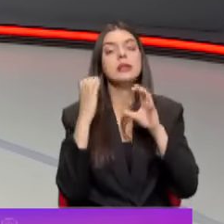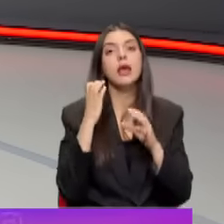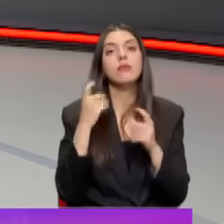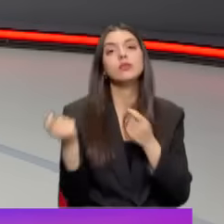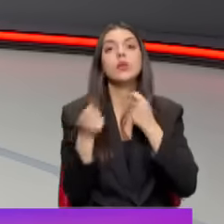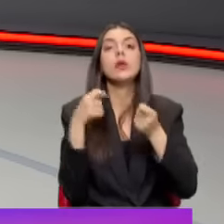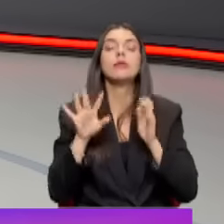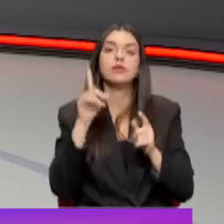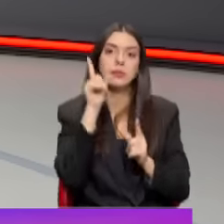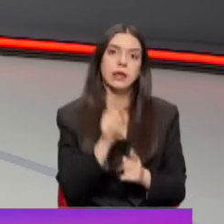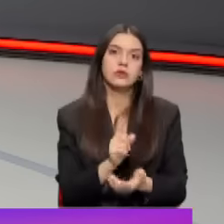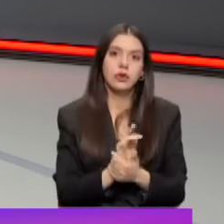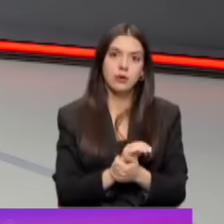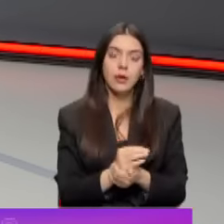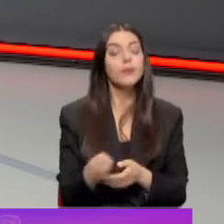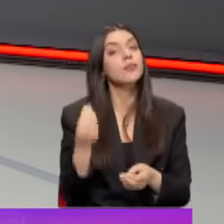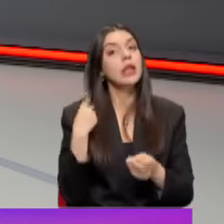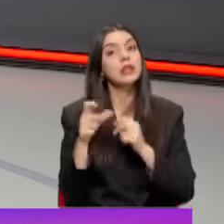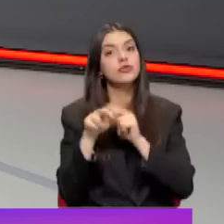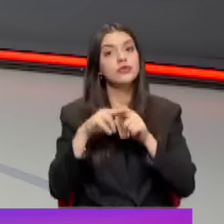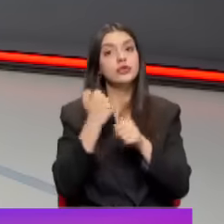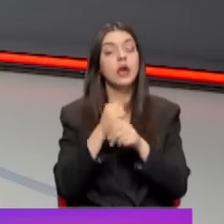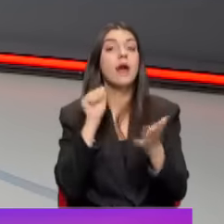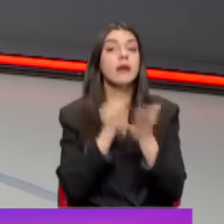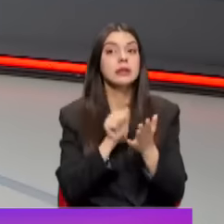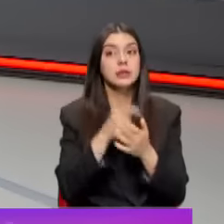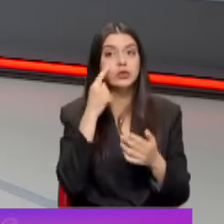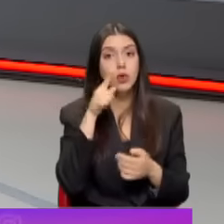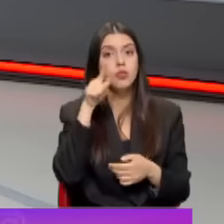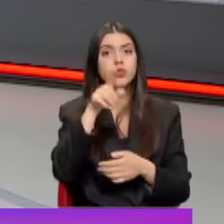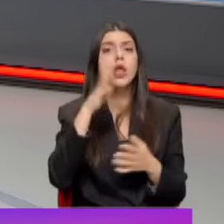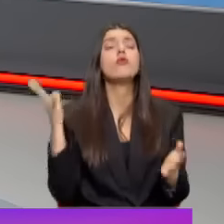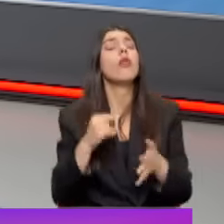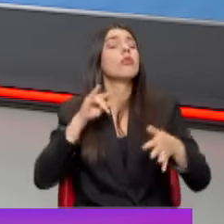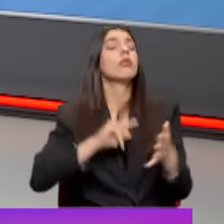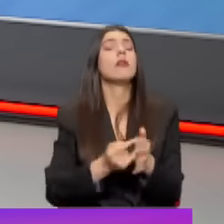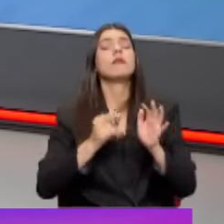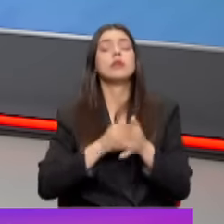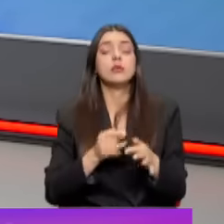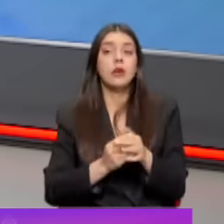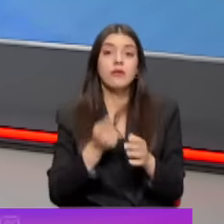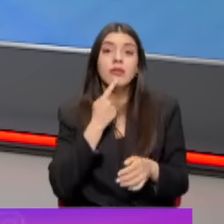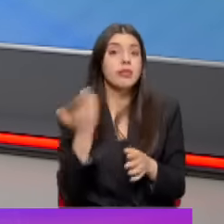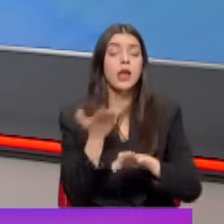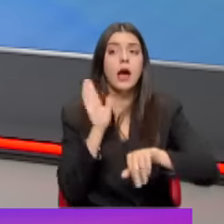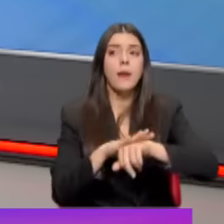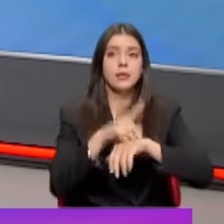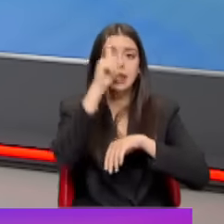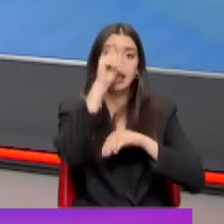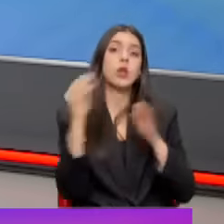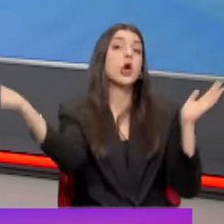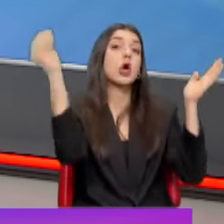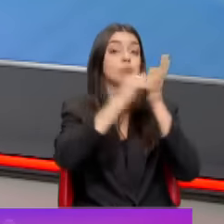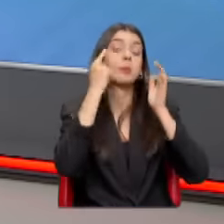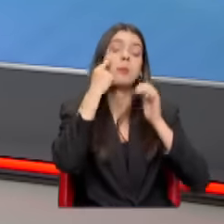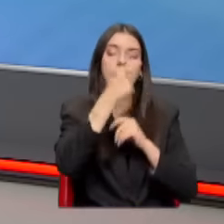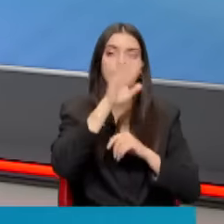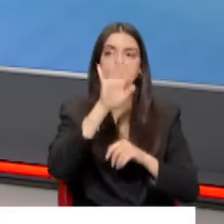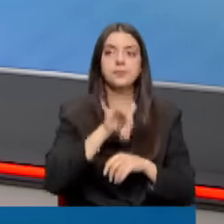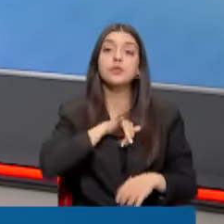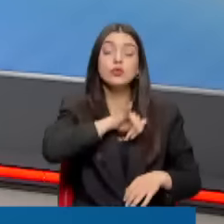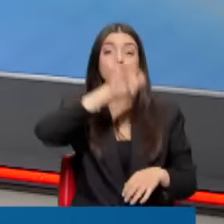başlayacaklar Yeni Çağ gazetesi bu kadar tasarruf ediyoruz diyenlerin bakın ne yaptığını ilk sayfaya taşımış Uçak